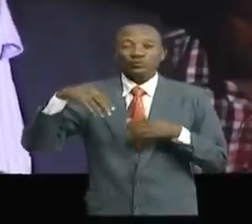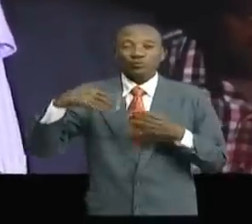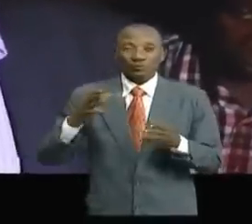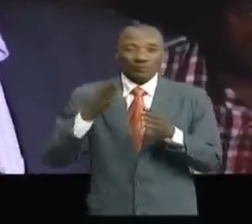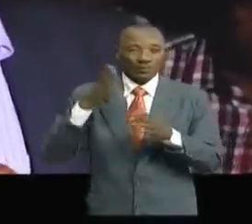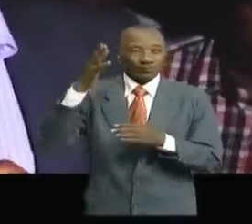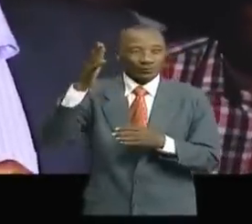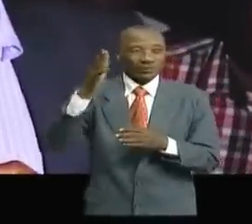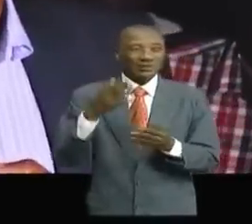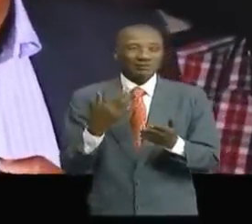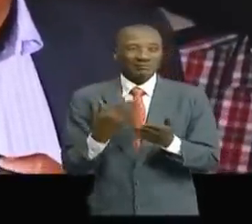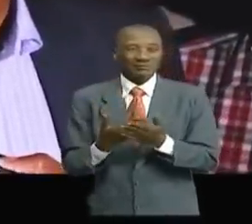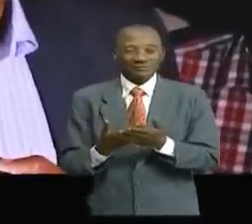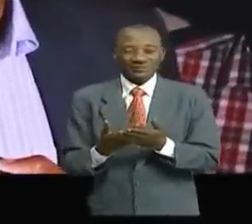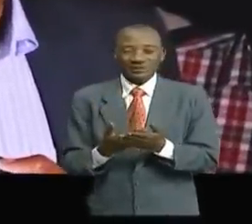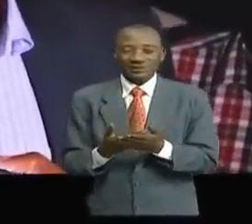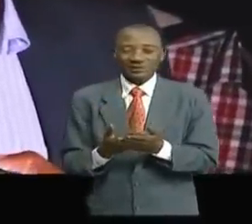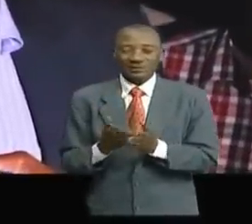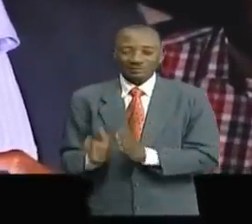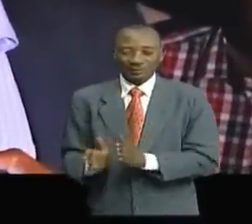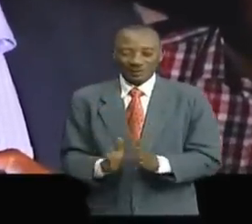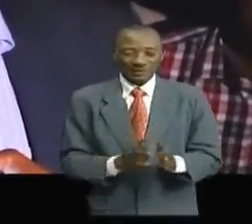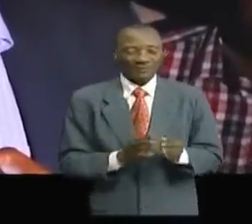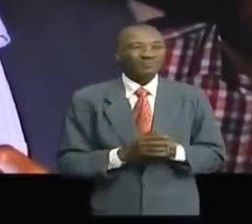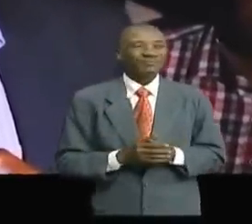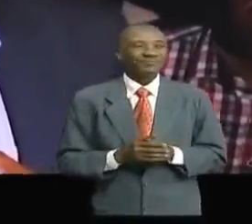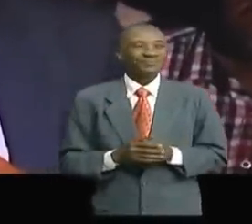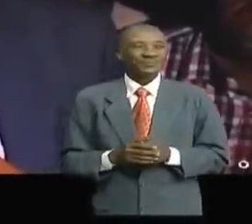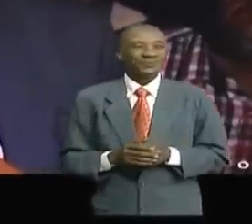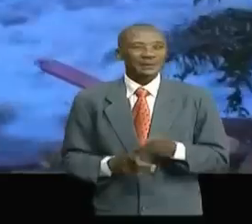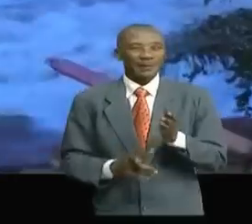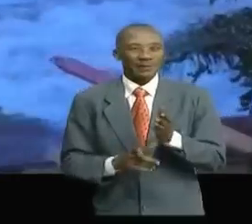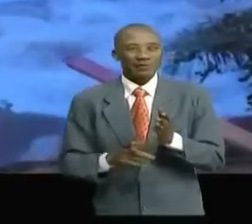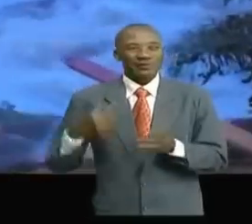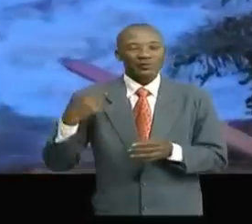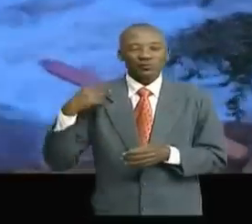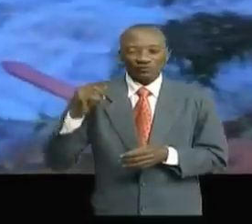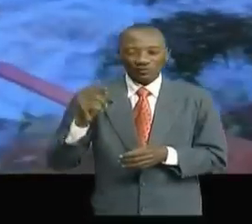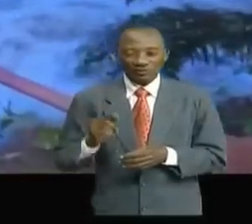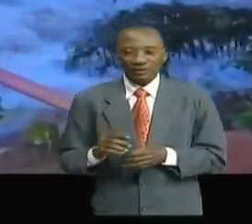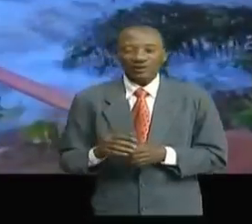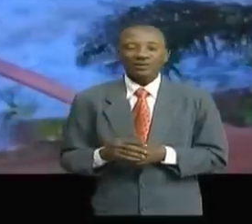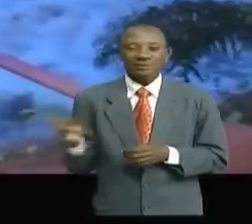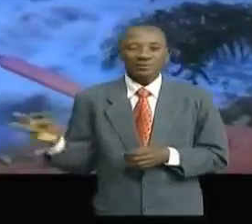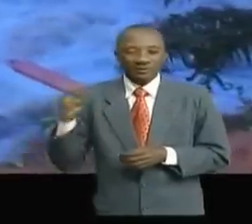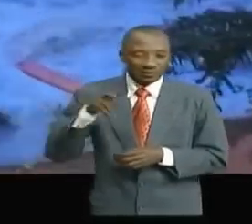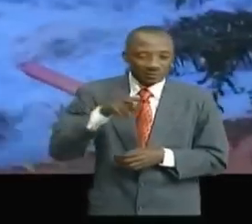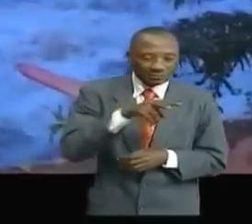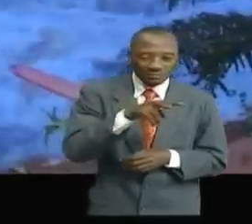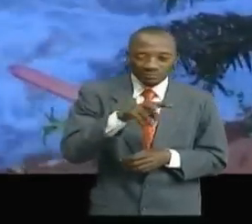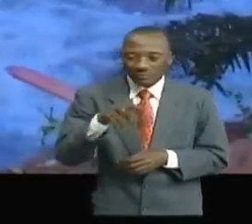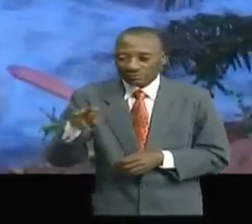Dindi. Le vice-gouverneur a déploré les dégâts enregistrés, mais promet des enquêtes pour sortir les corps